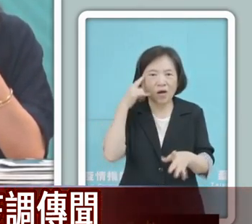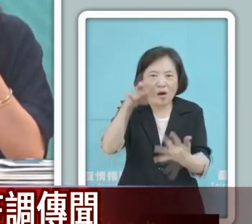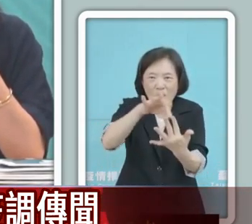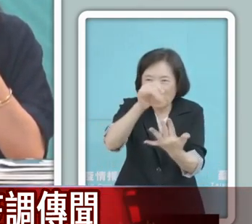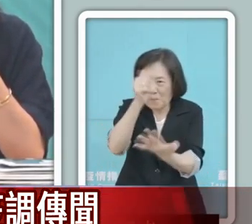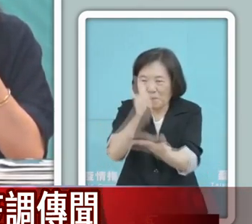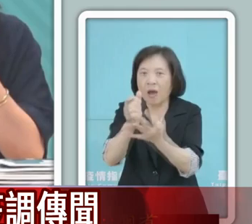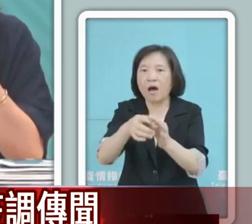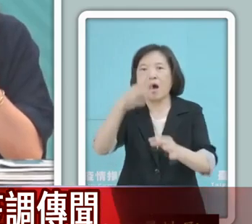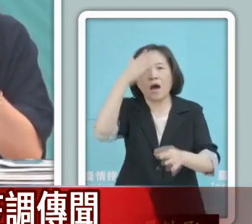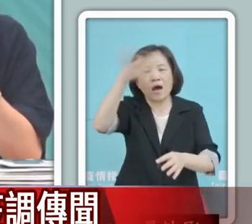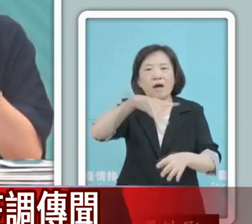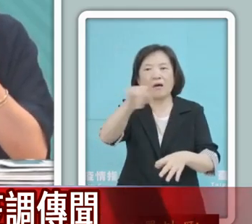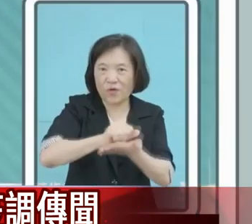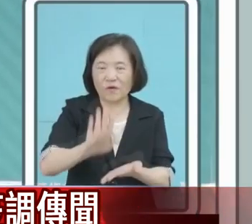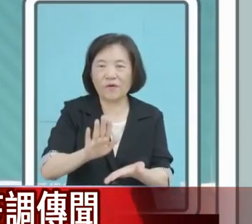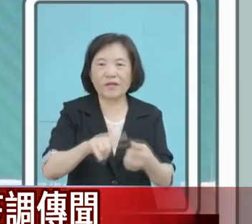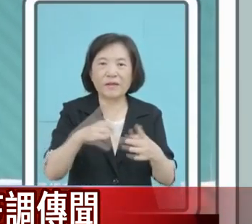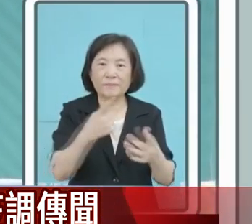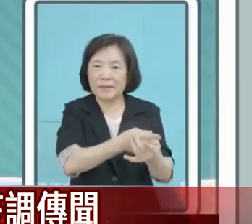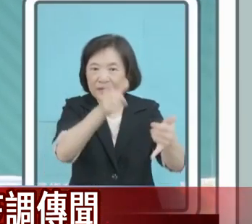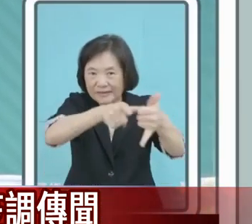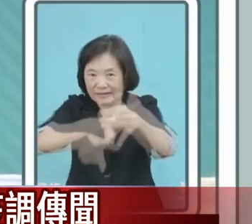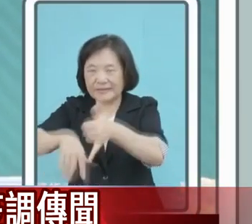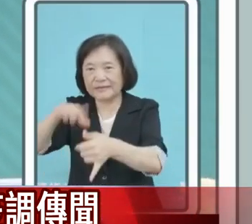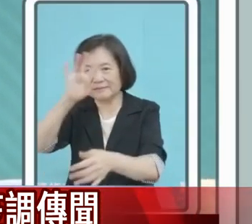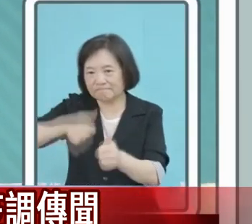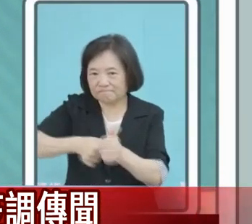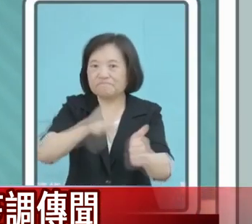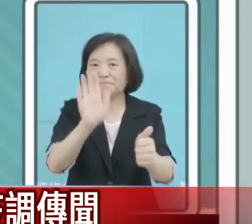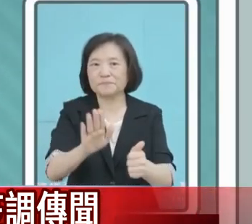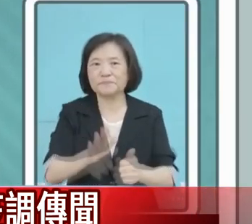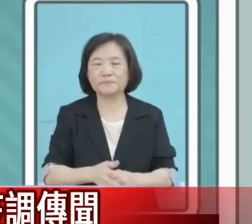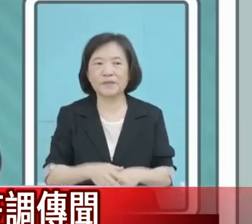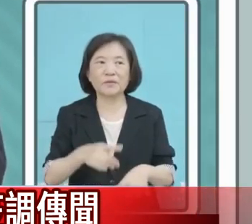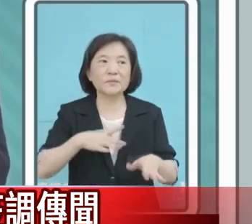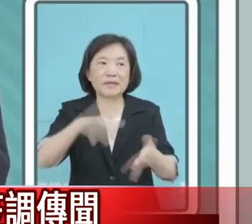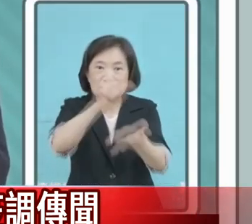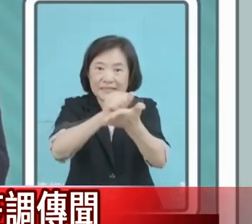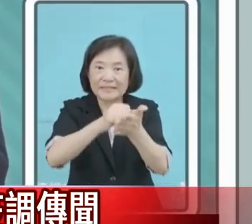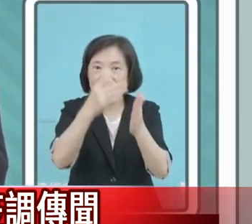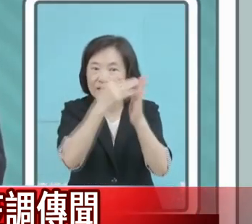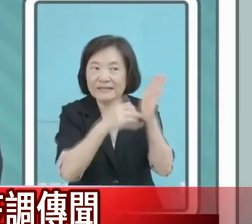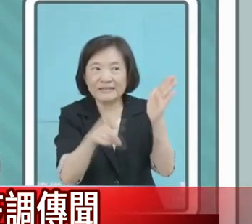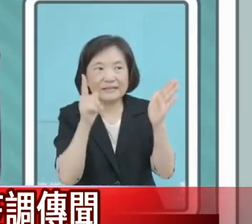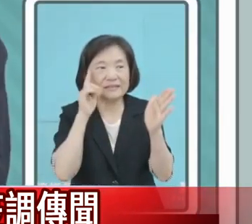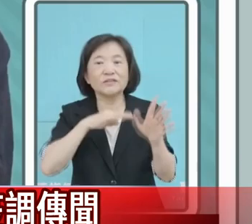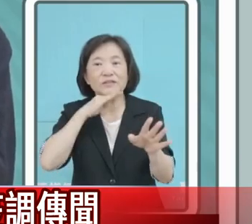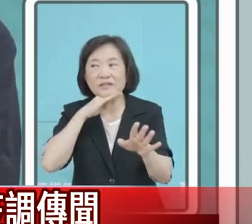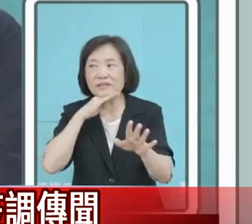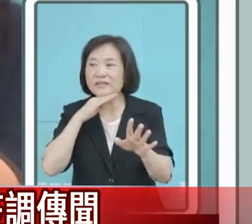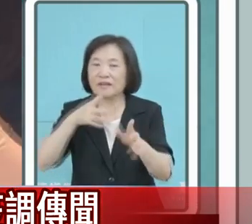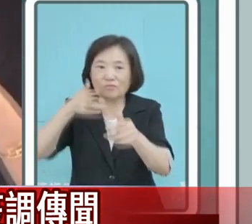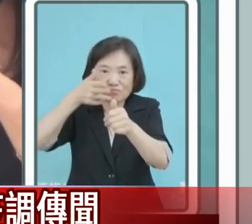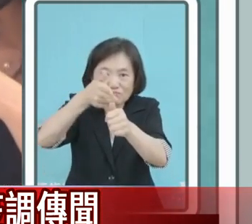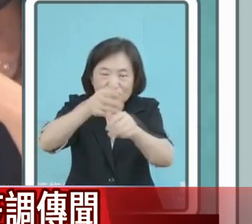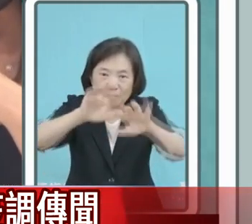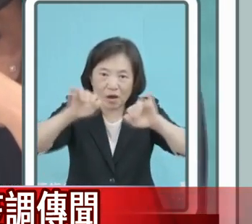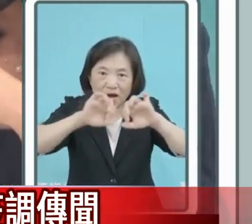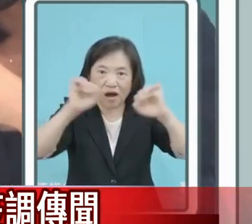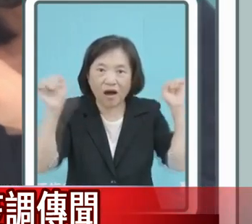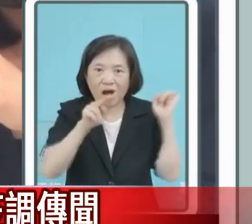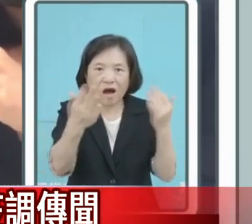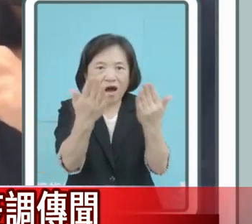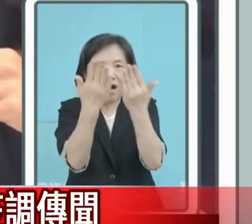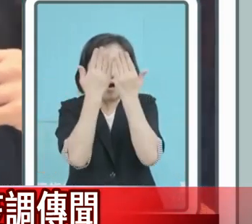黑数来防止疫情的扩散。 陈志涵强调，北市府不疫调不框列的说法完全是假讯息，只会制造民